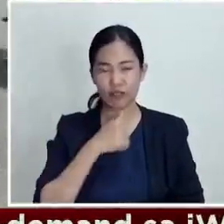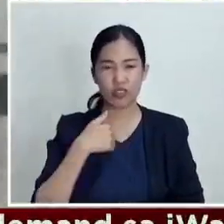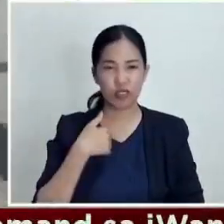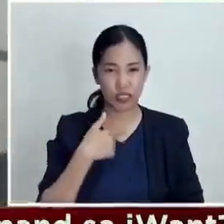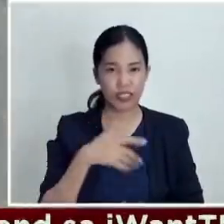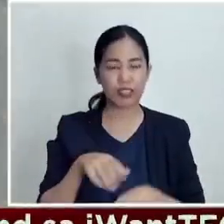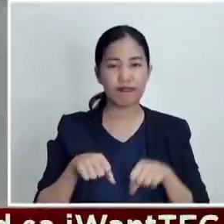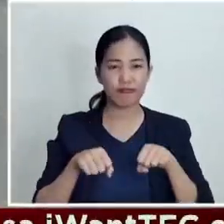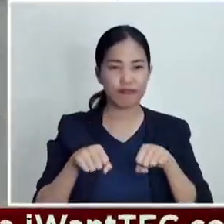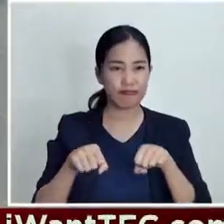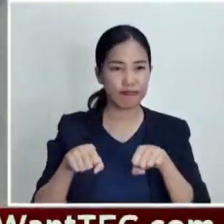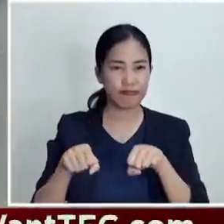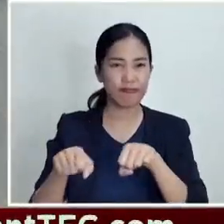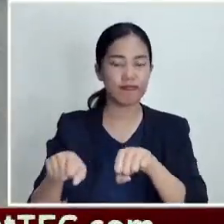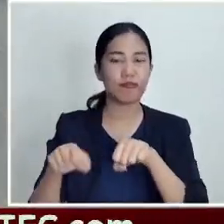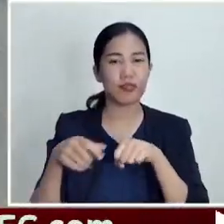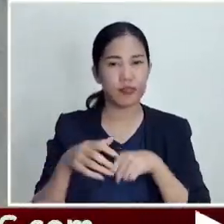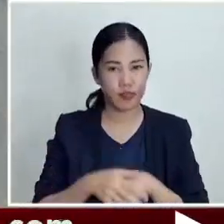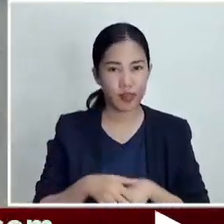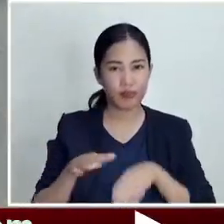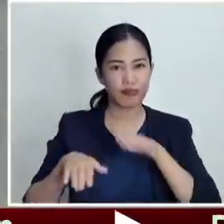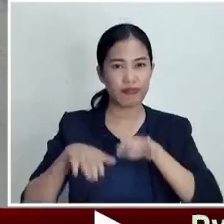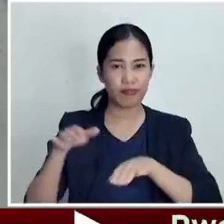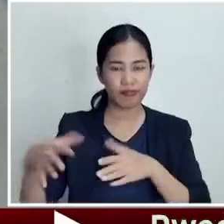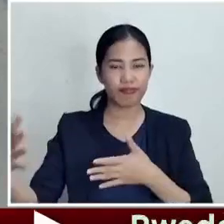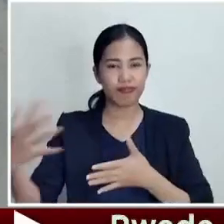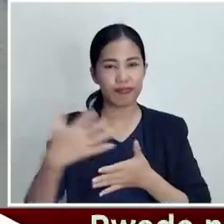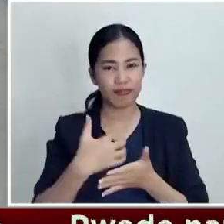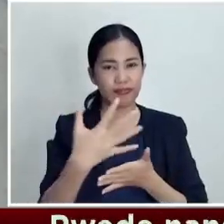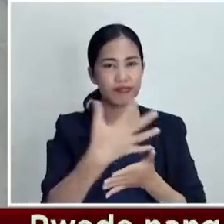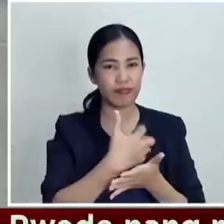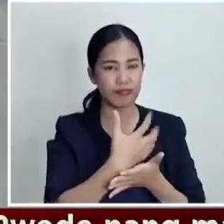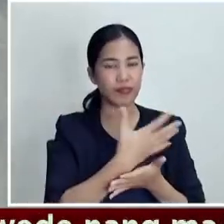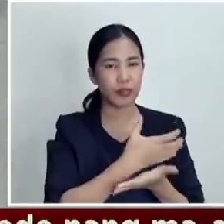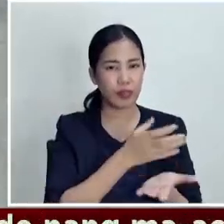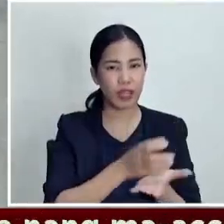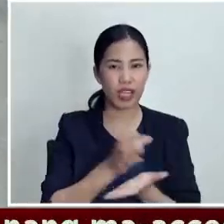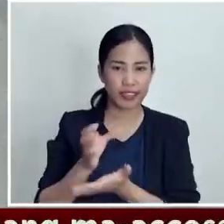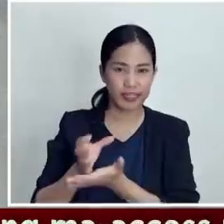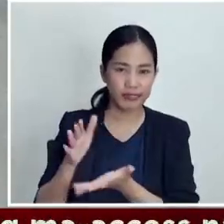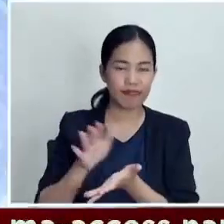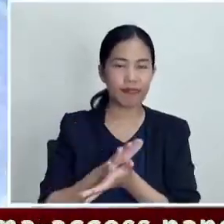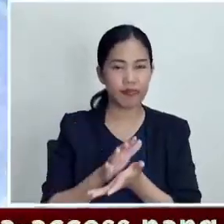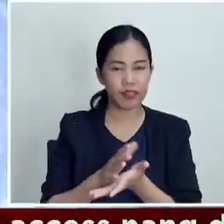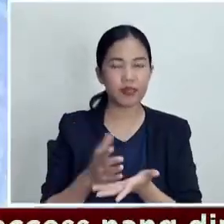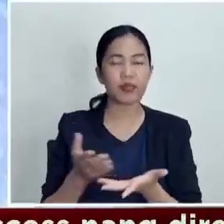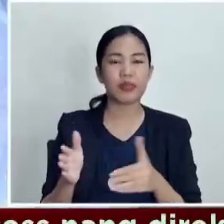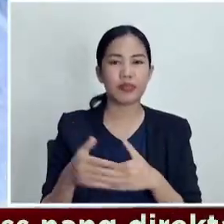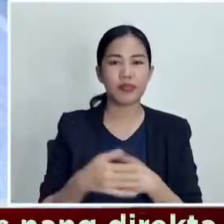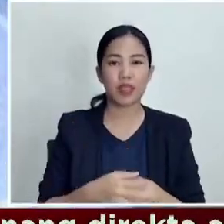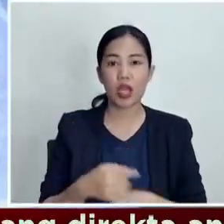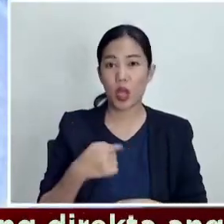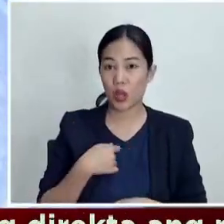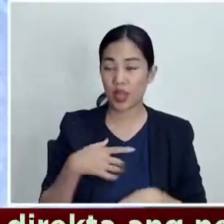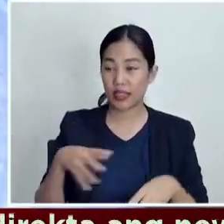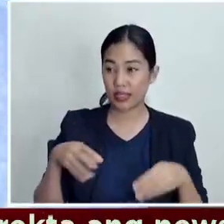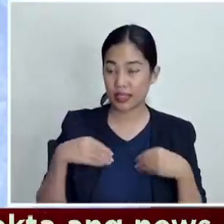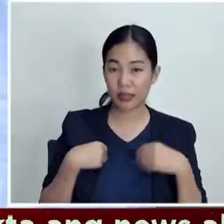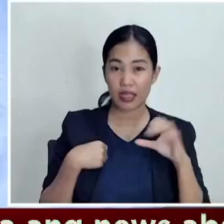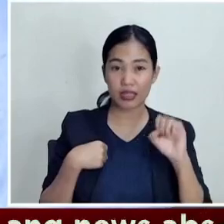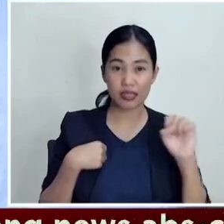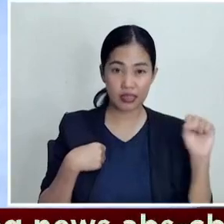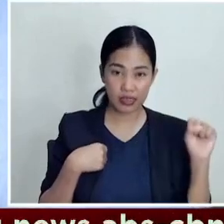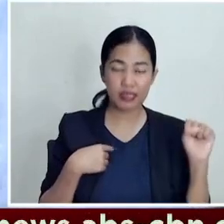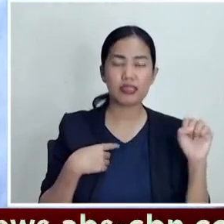barangay para sa mga kalakal. Ako, tumatanggap na ako ng SS, pero maliit lang yung natatanggap